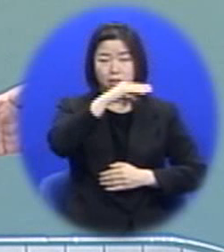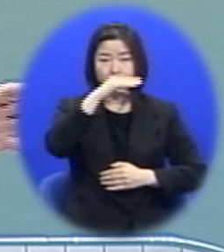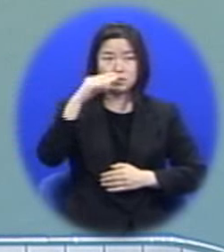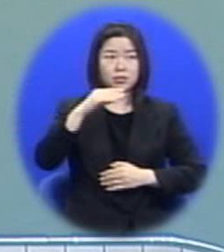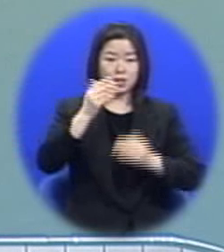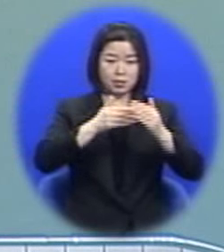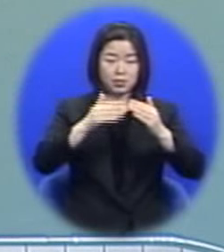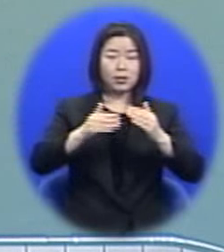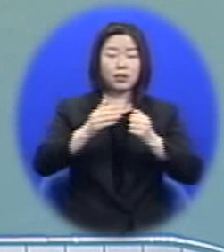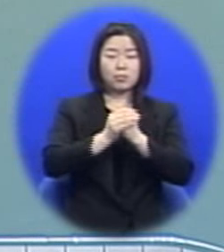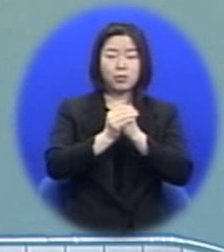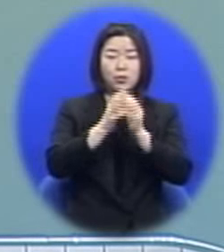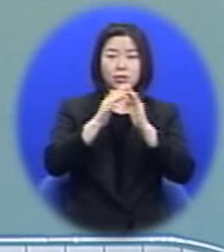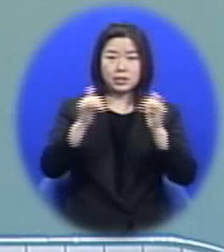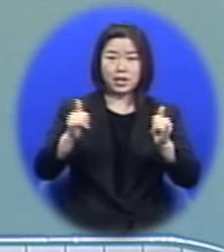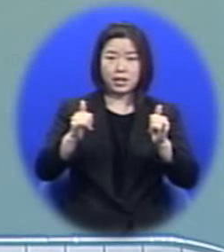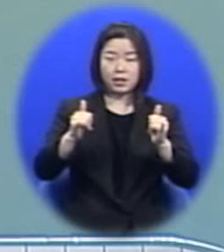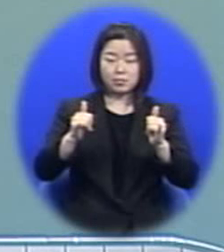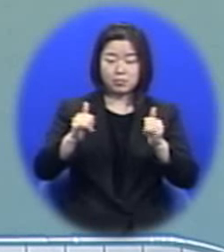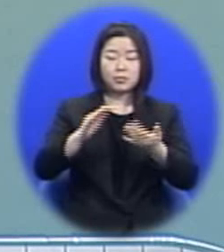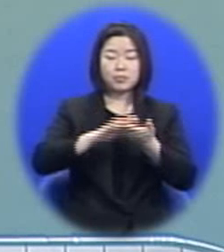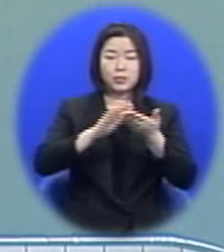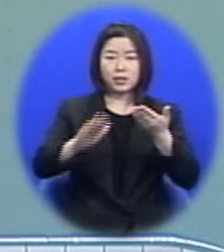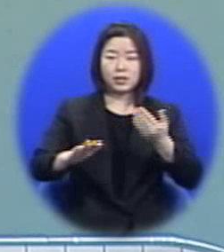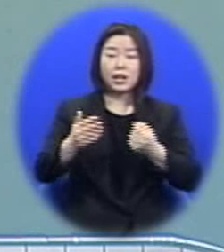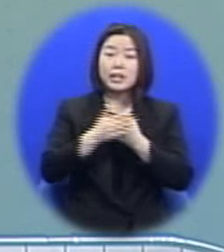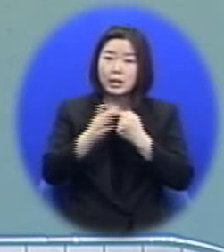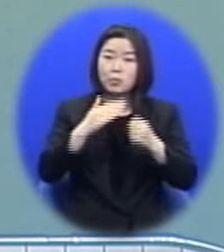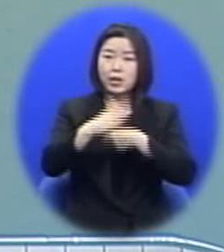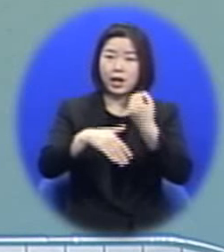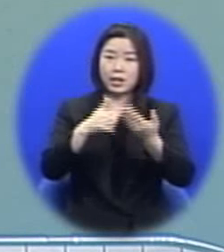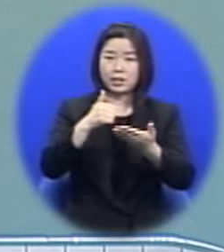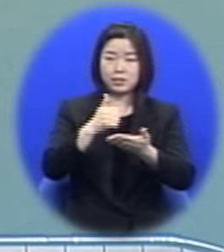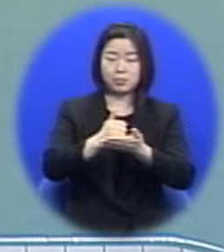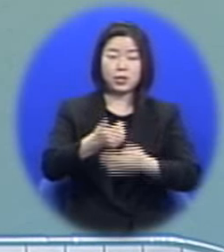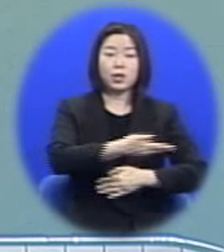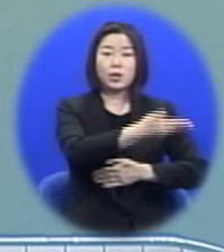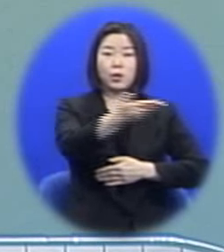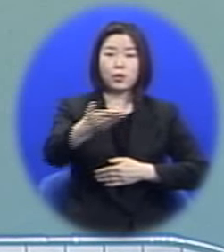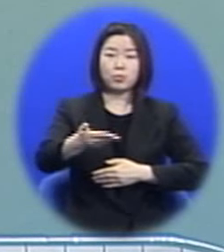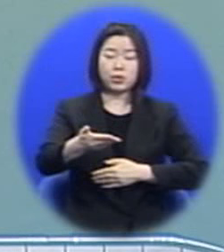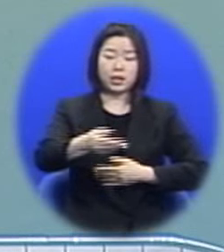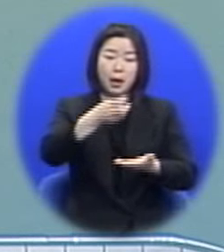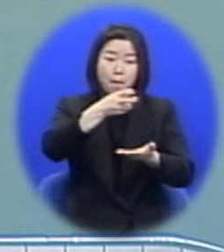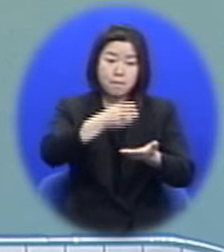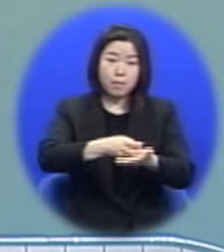것입니다. 그래서 하나님이 여러분에게 계명을 주시면서까지